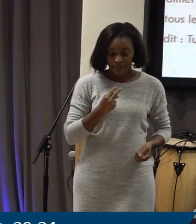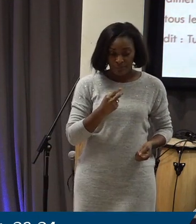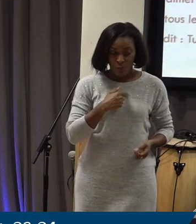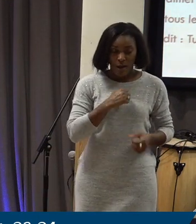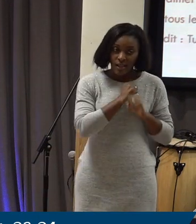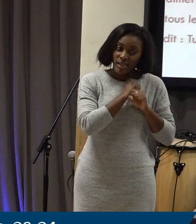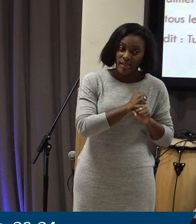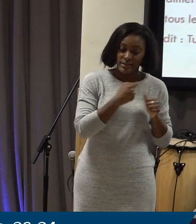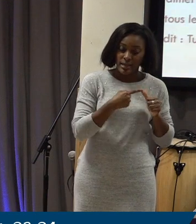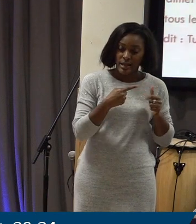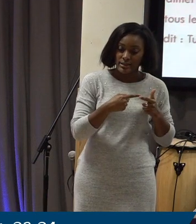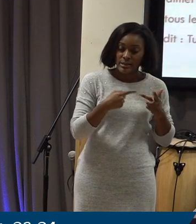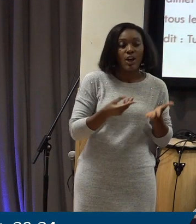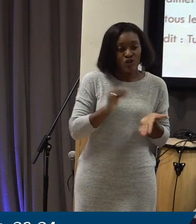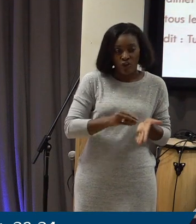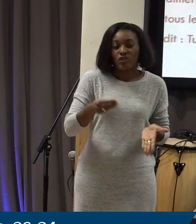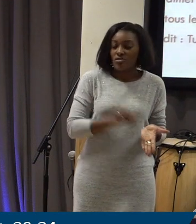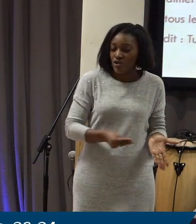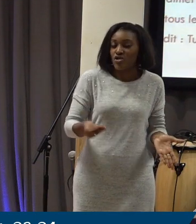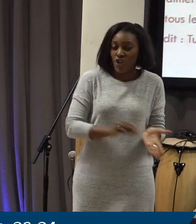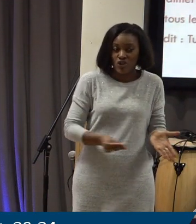Et tu vas écrire sur ce papier